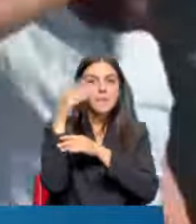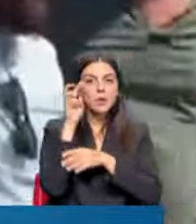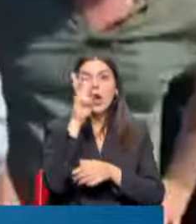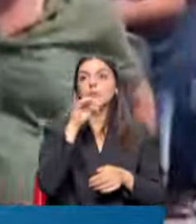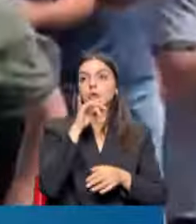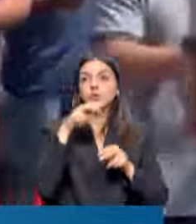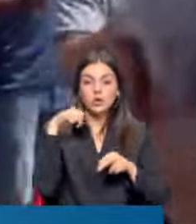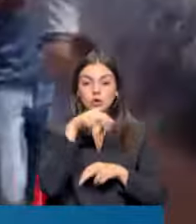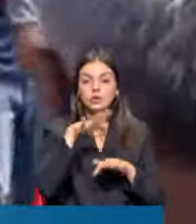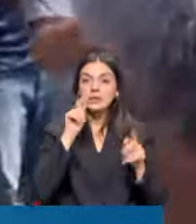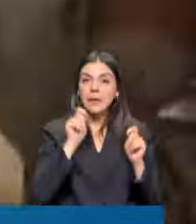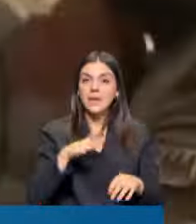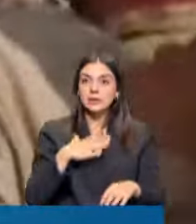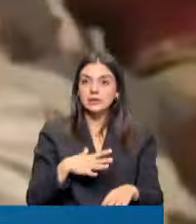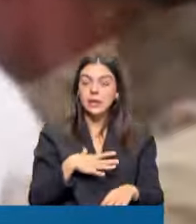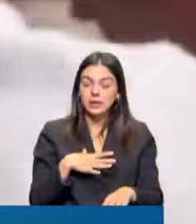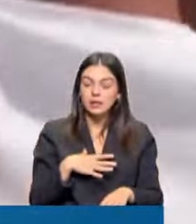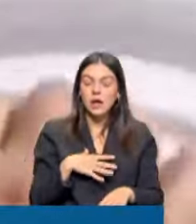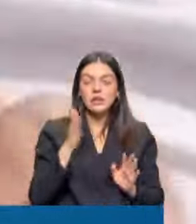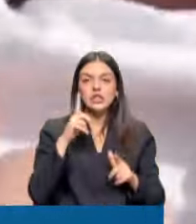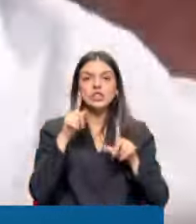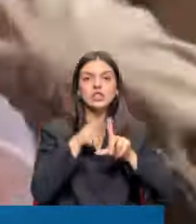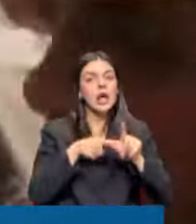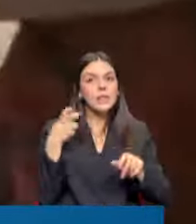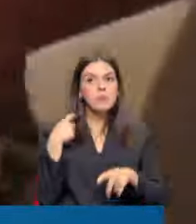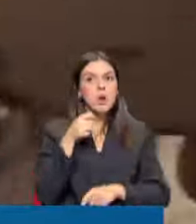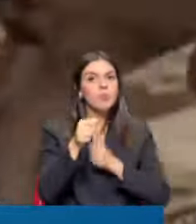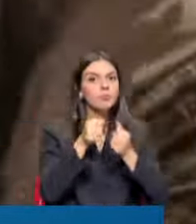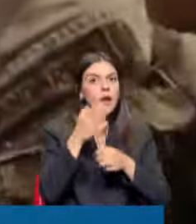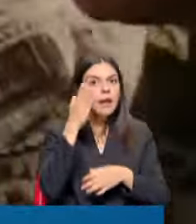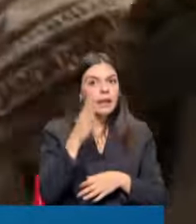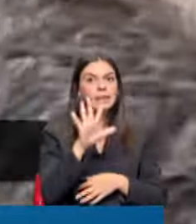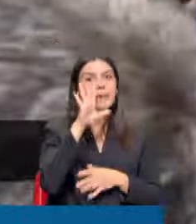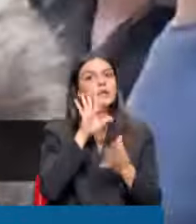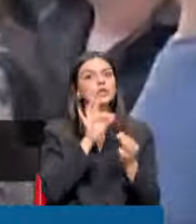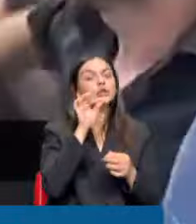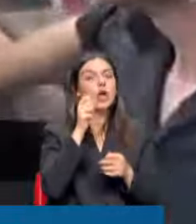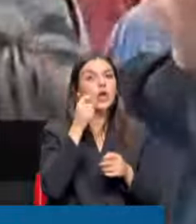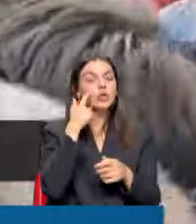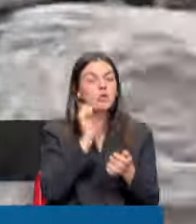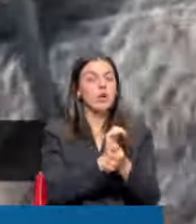Ağustos yürüyüşü yapmak istediler. Jandarma müdahale etti. 5 kişi gözaltına alındı.